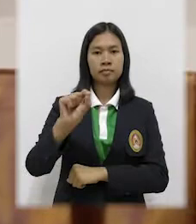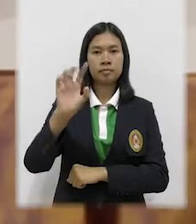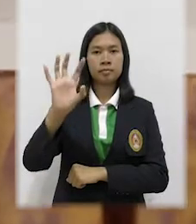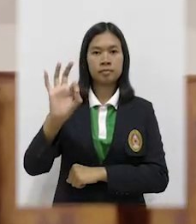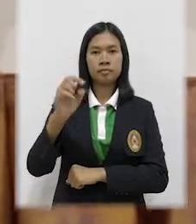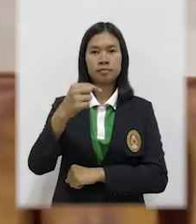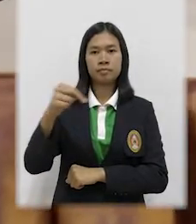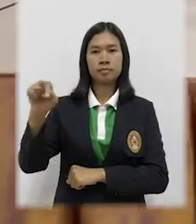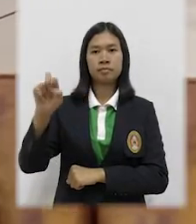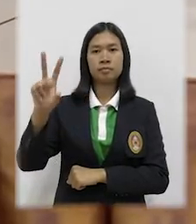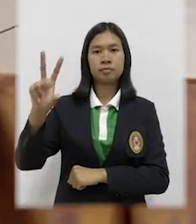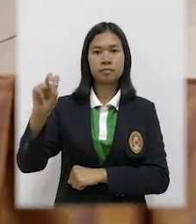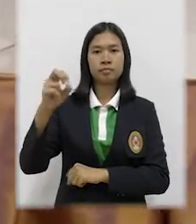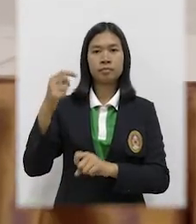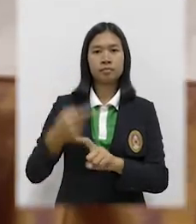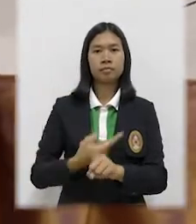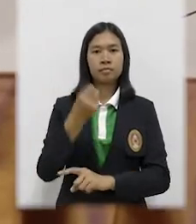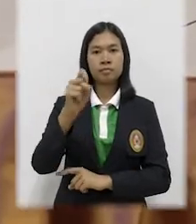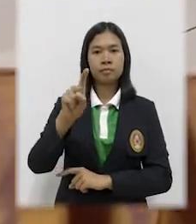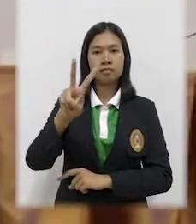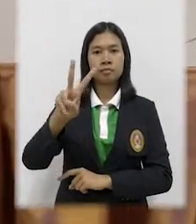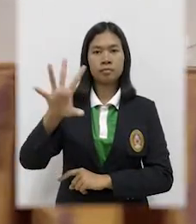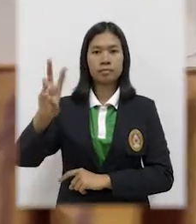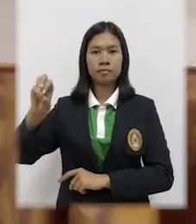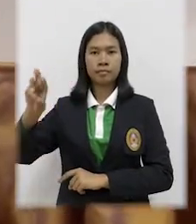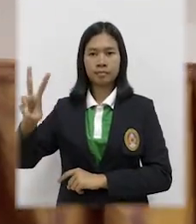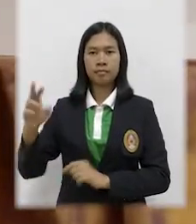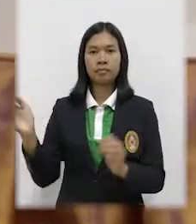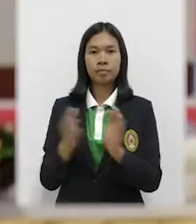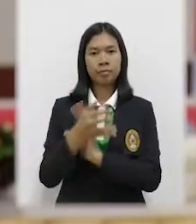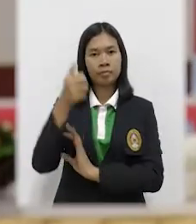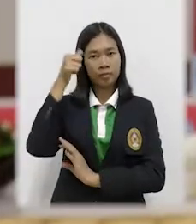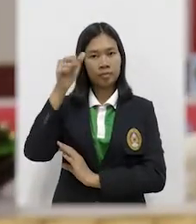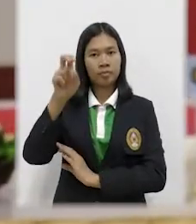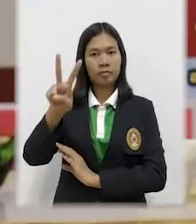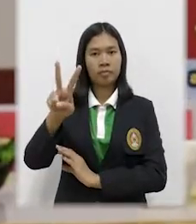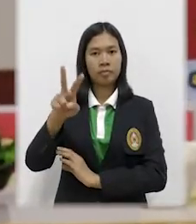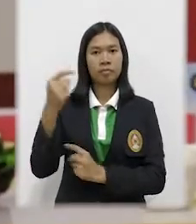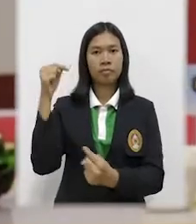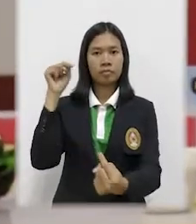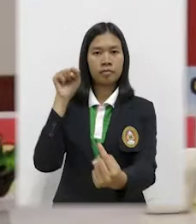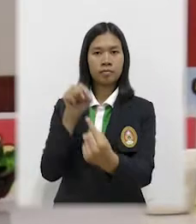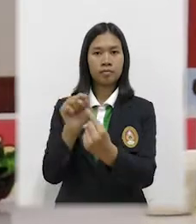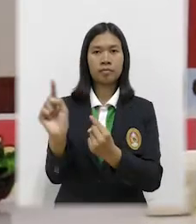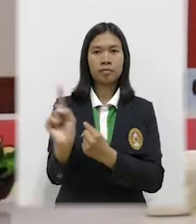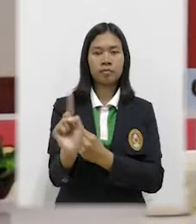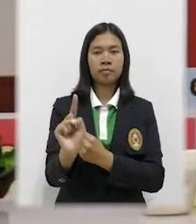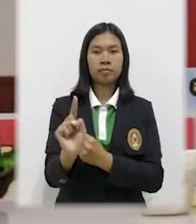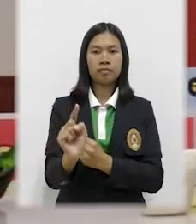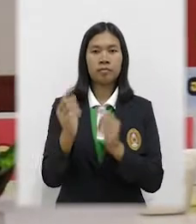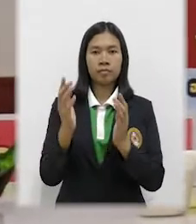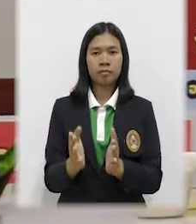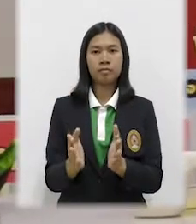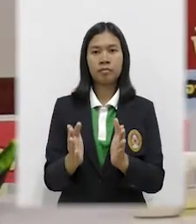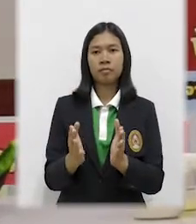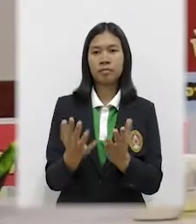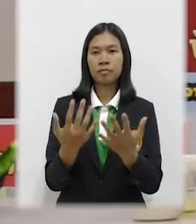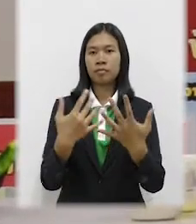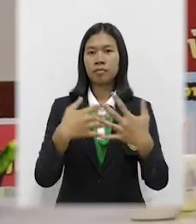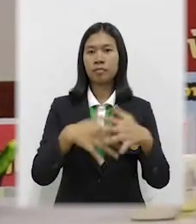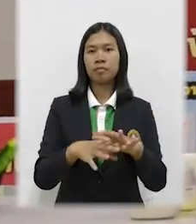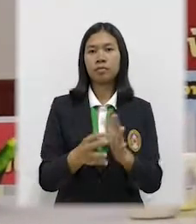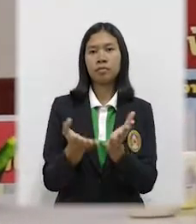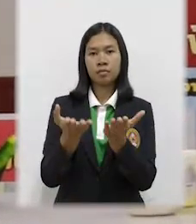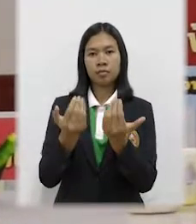วันที่29ถึง30พฤศจิกายน2562รวม2วันมีวัตถุประสงค์เพื่อให้ผู้เ